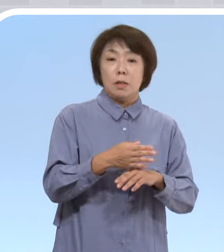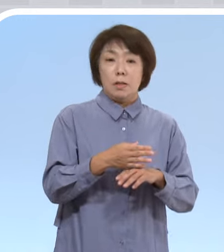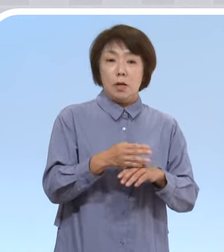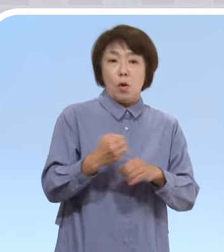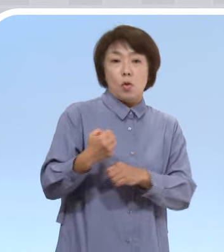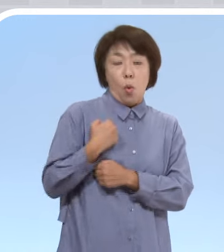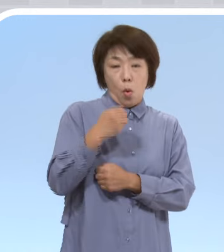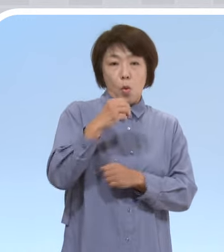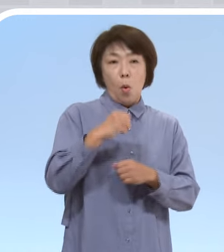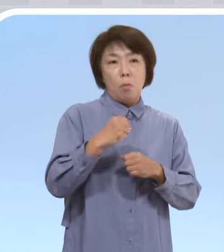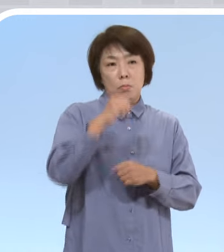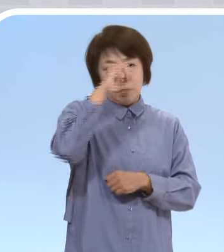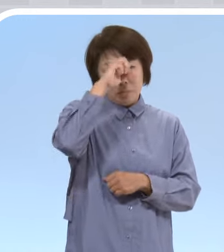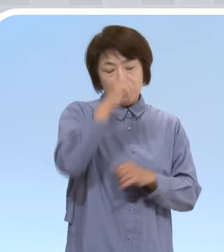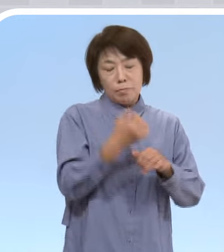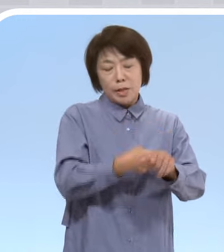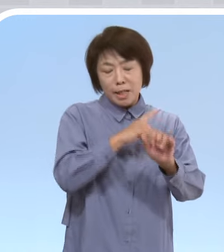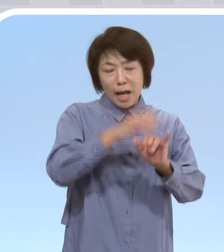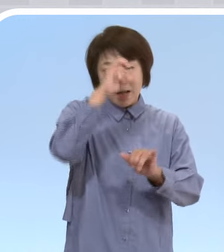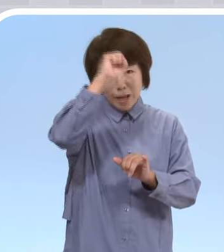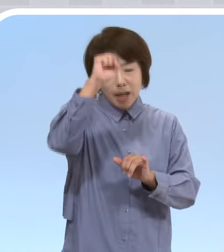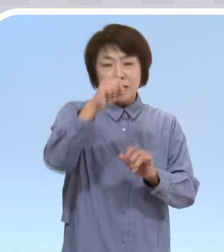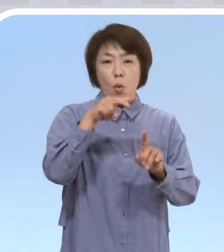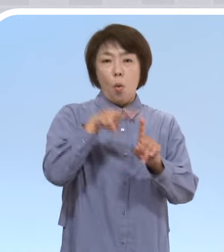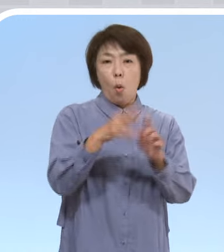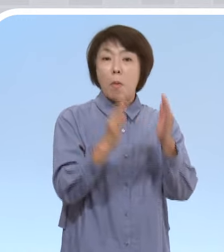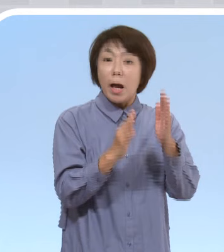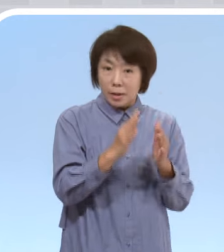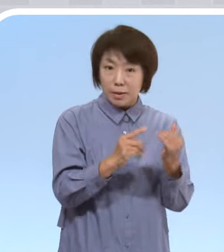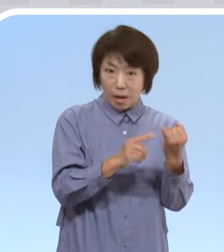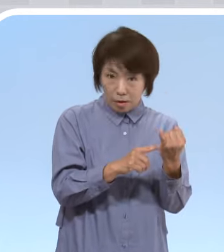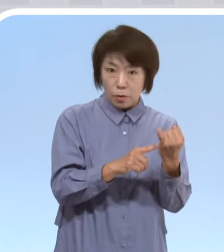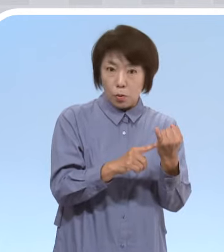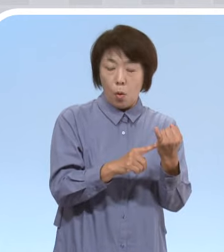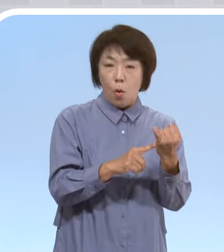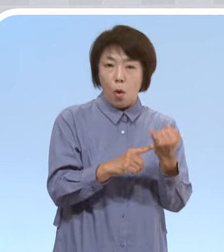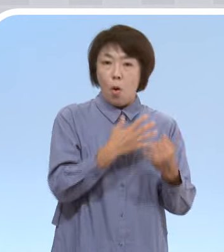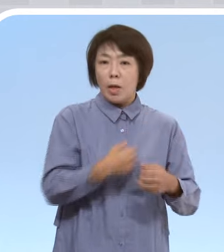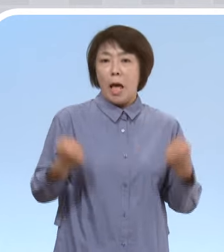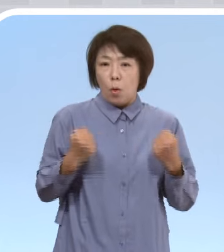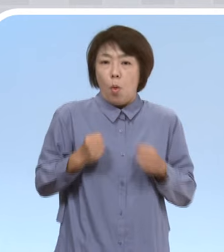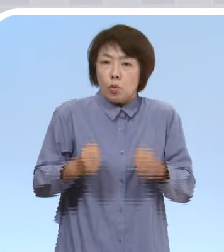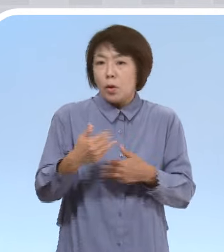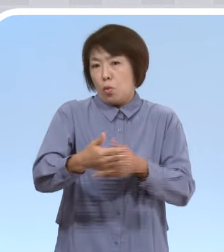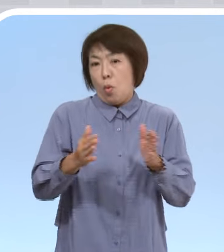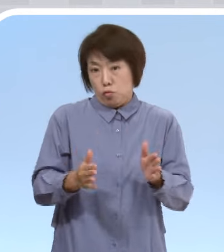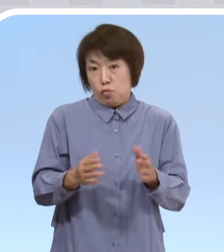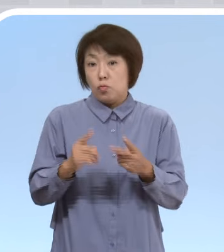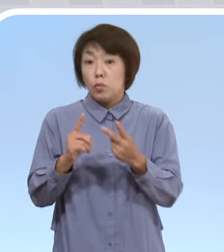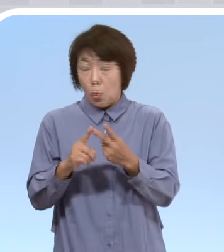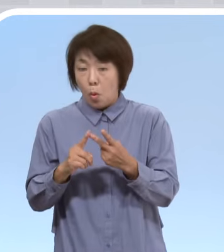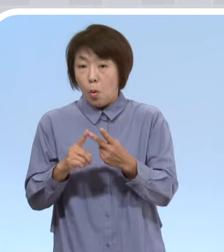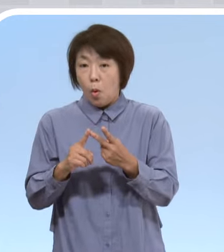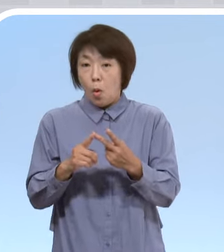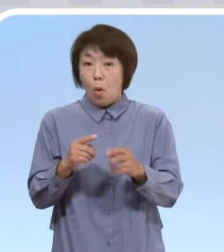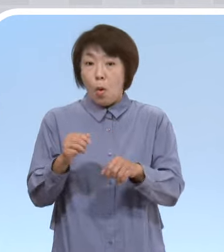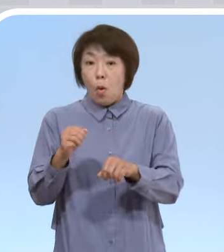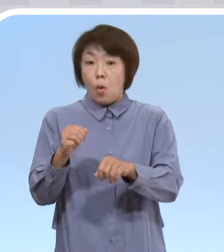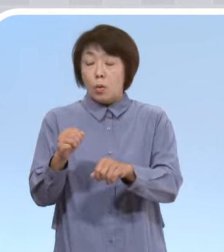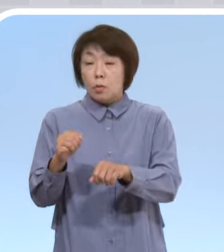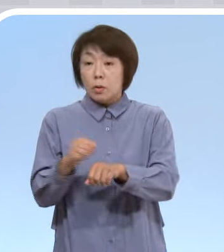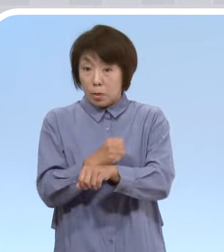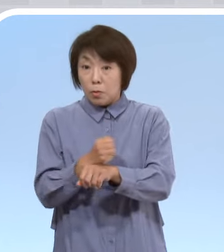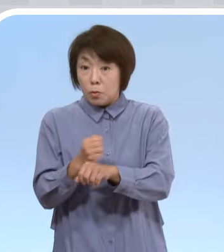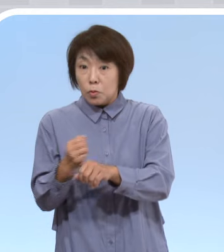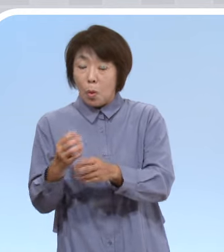午後からは兵庫人権大使の小林百合子さんとの健康ジョギング教室や澤穂希さんと